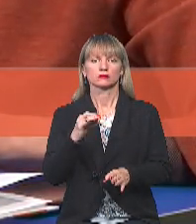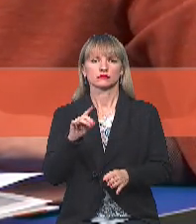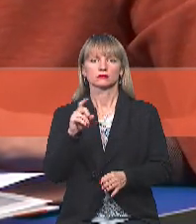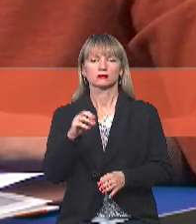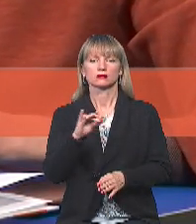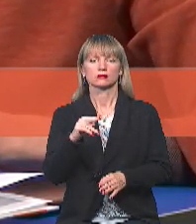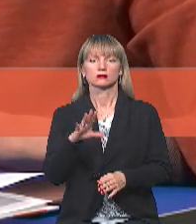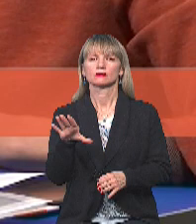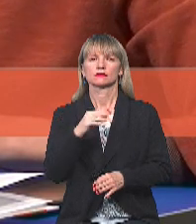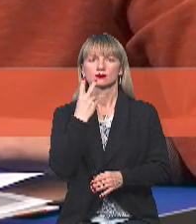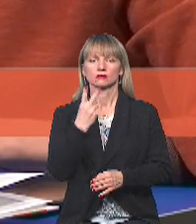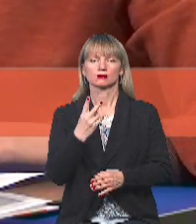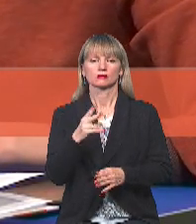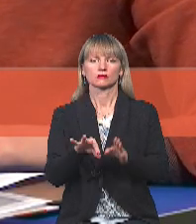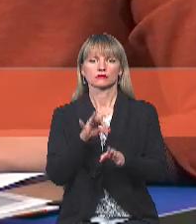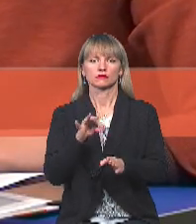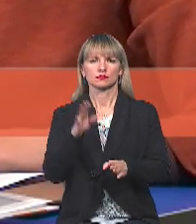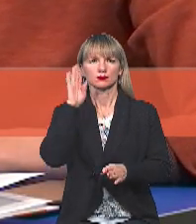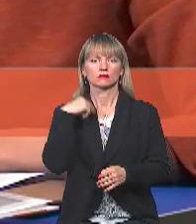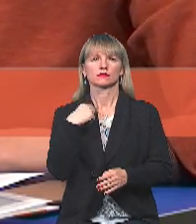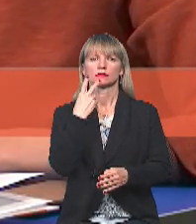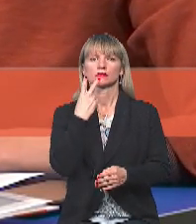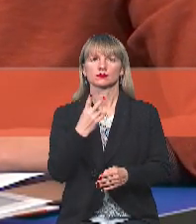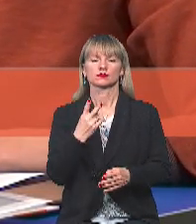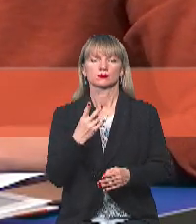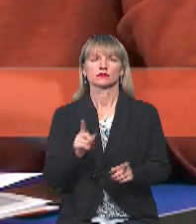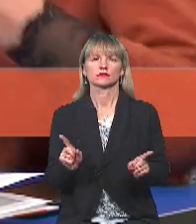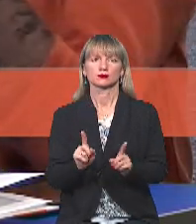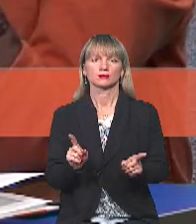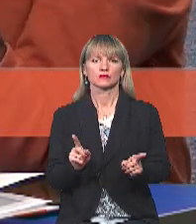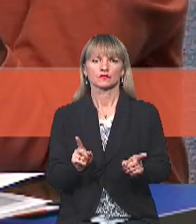отриманим хлопцям. Що я побачила? Я побачила,